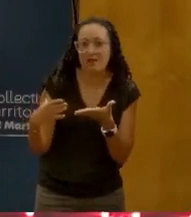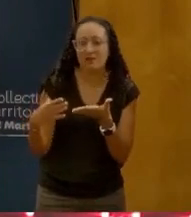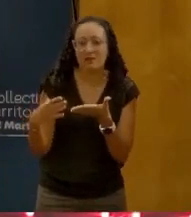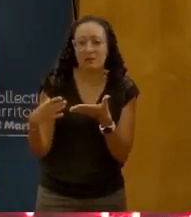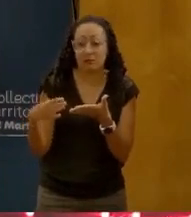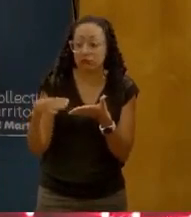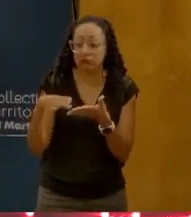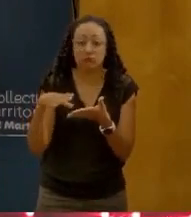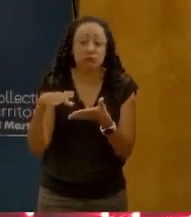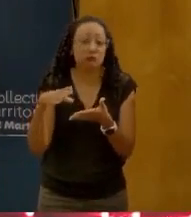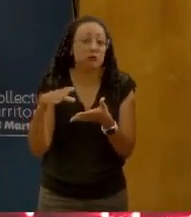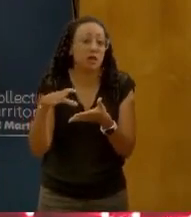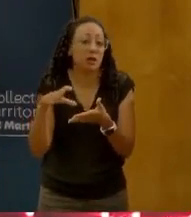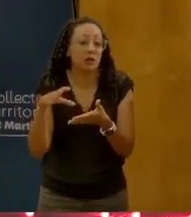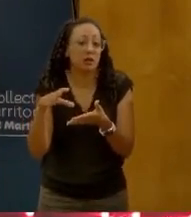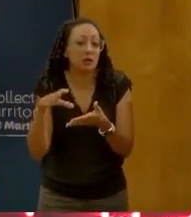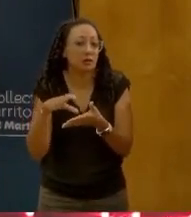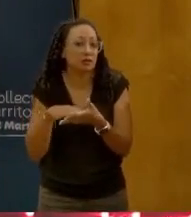ligues